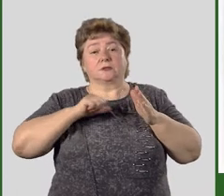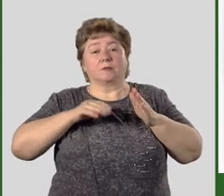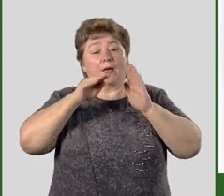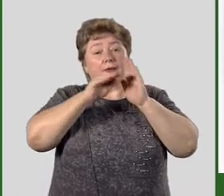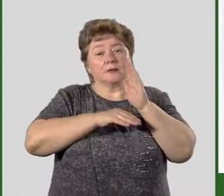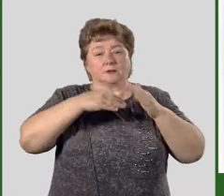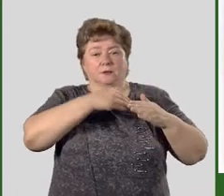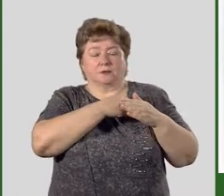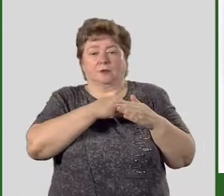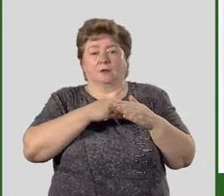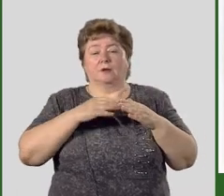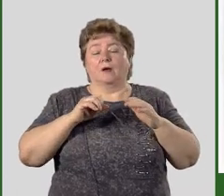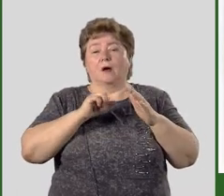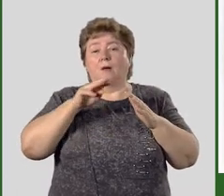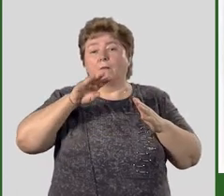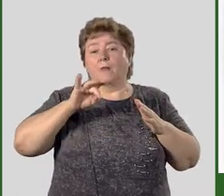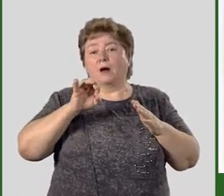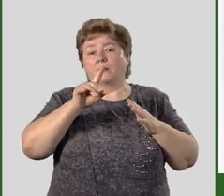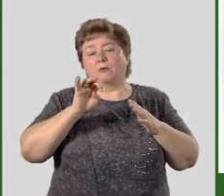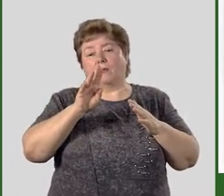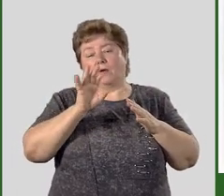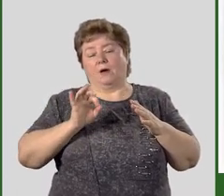низкая температура – в Марокко.